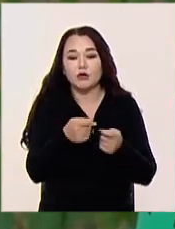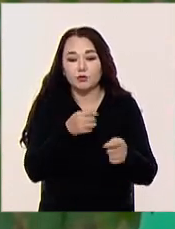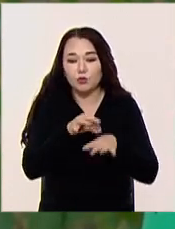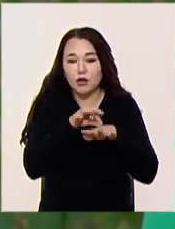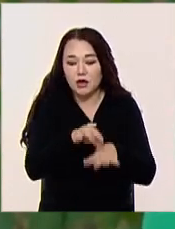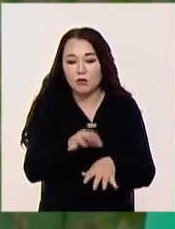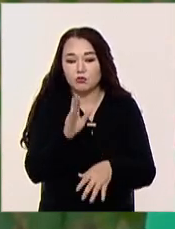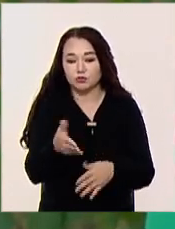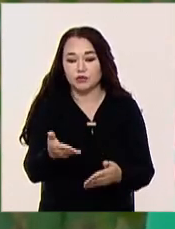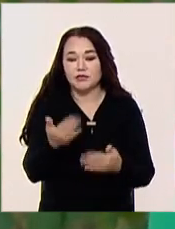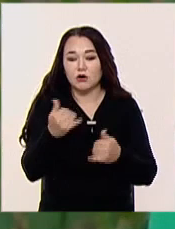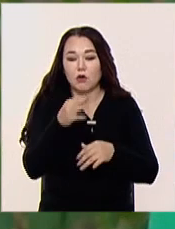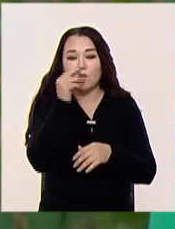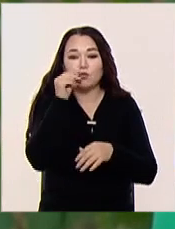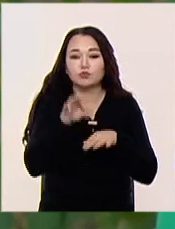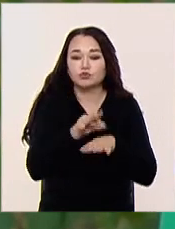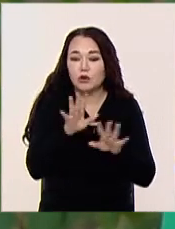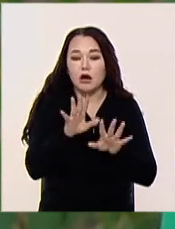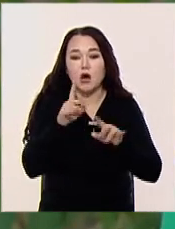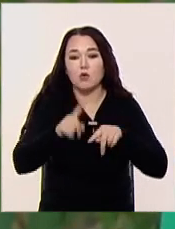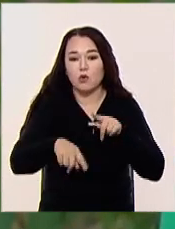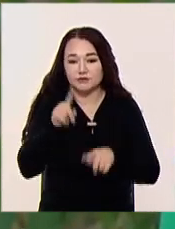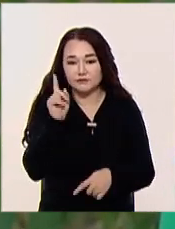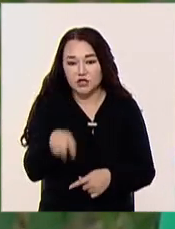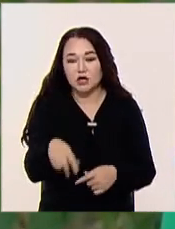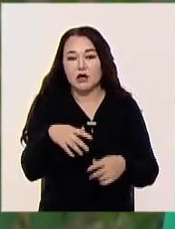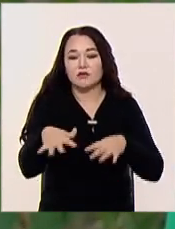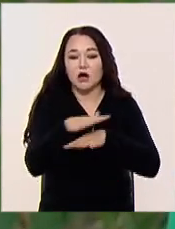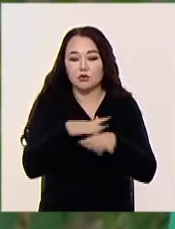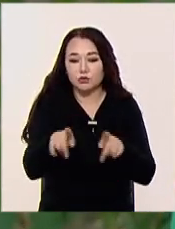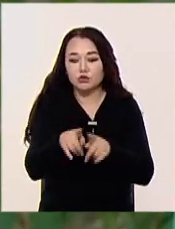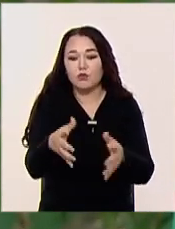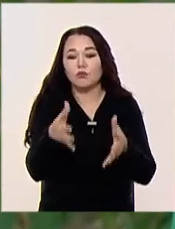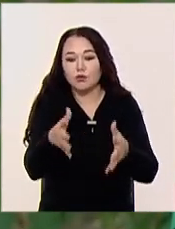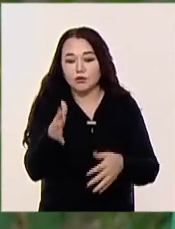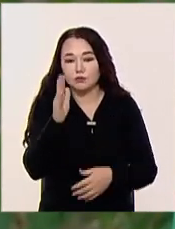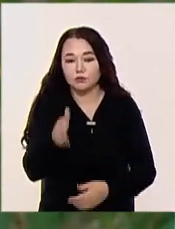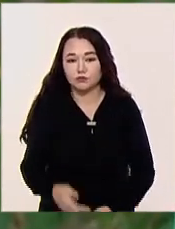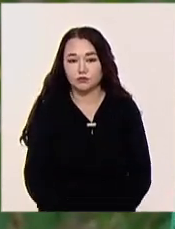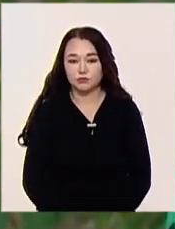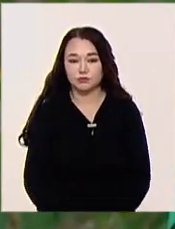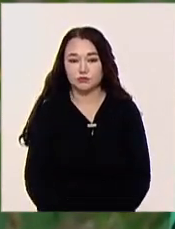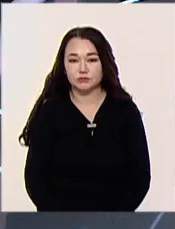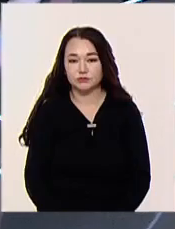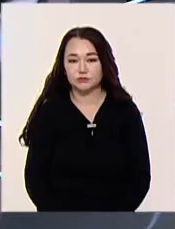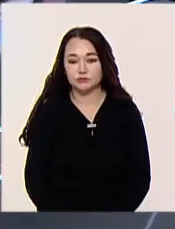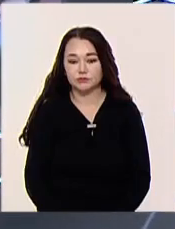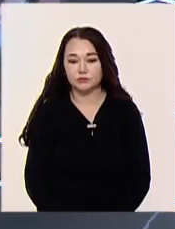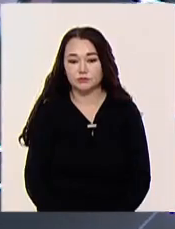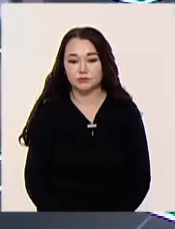ететін болды. Қазір күйеулерін ғана емес, туған туысқандарын, қоғамды да сөйтіп қорқытатын болды.